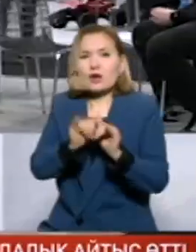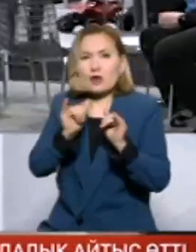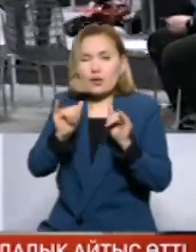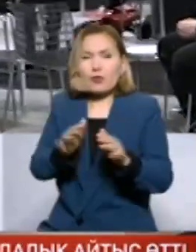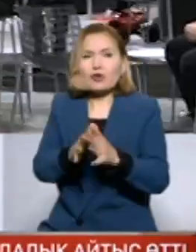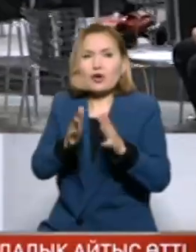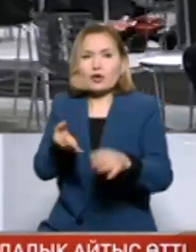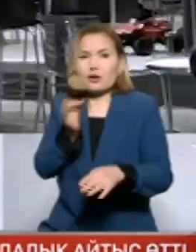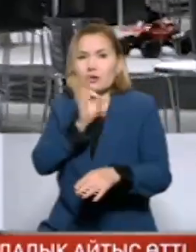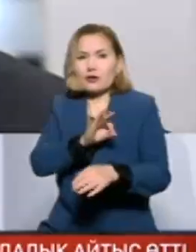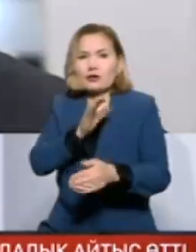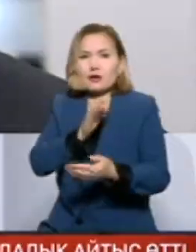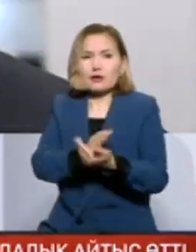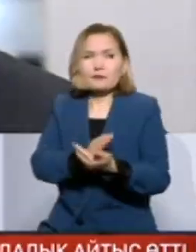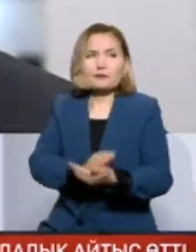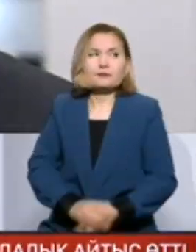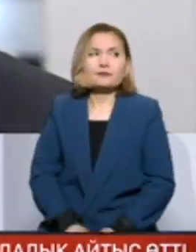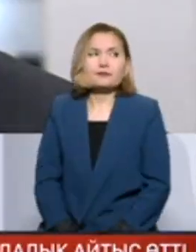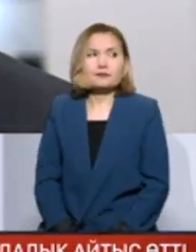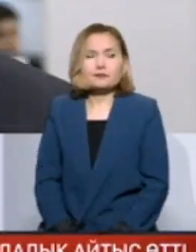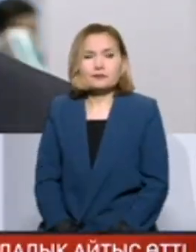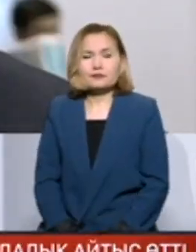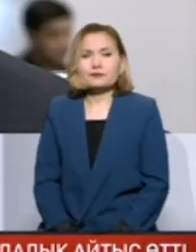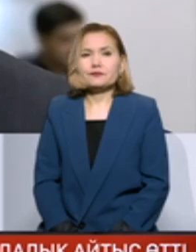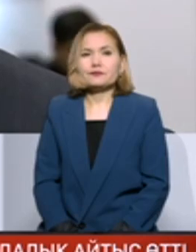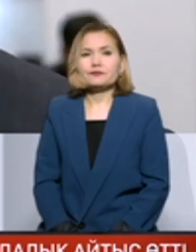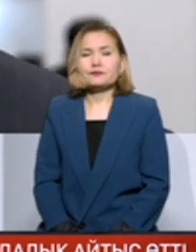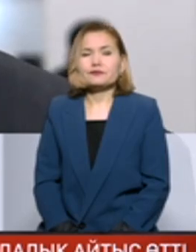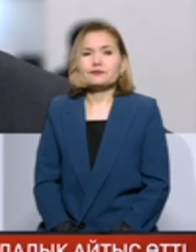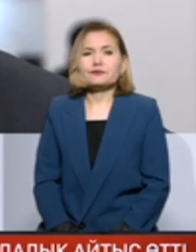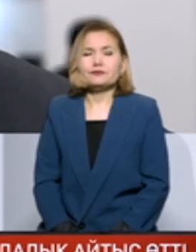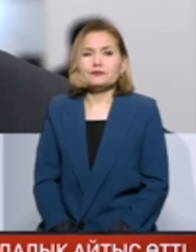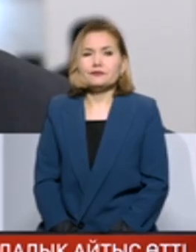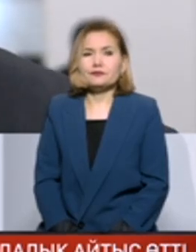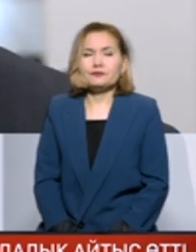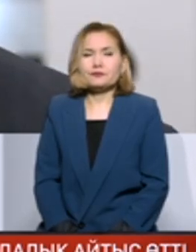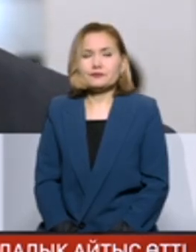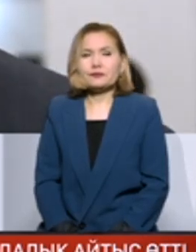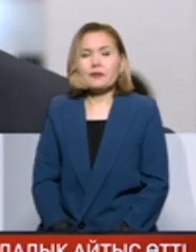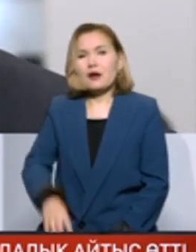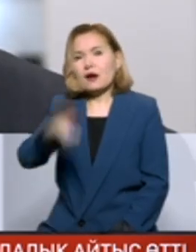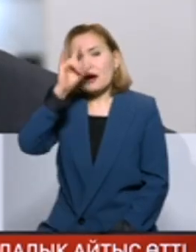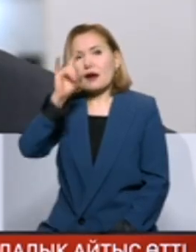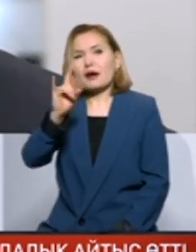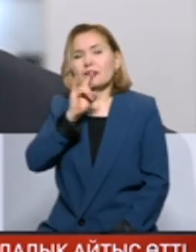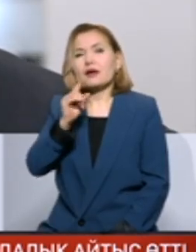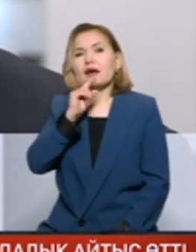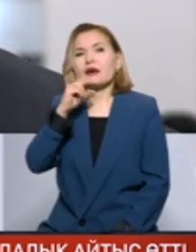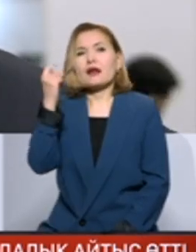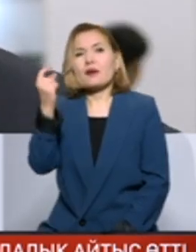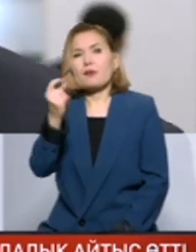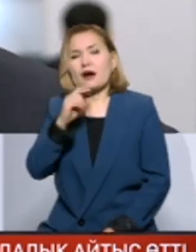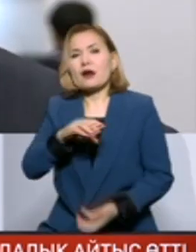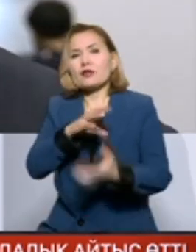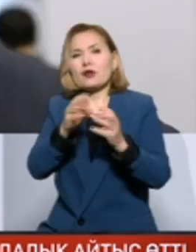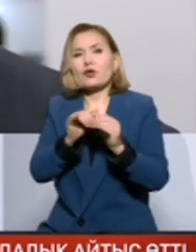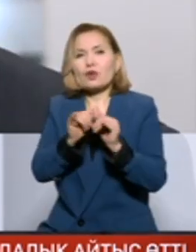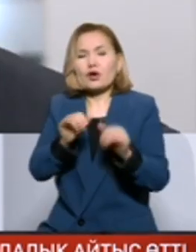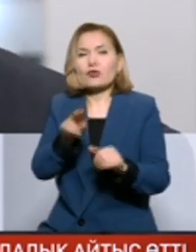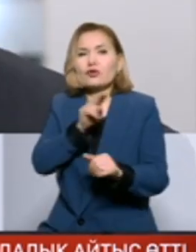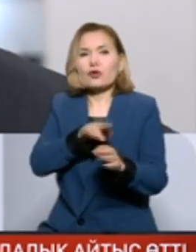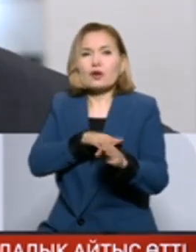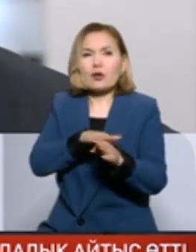цифрландырылуы да елеулі әсер еткен. Қазақстан экономиканың цифрлық